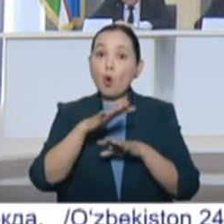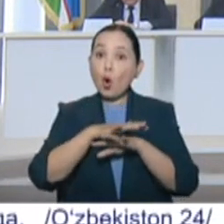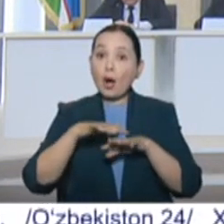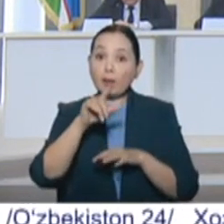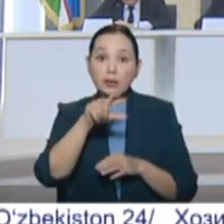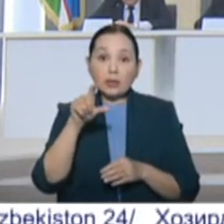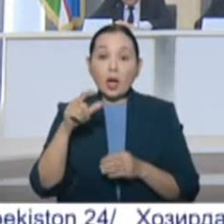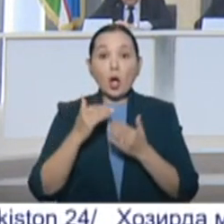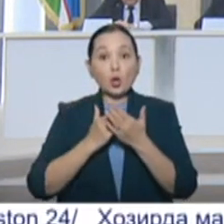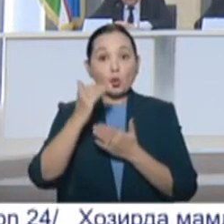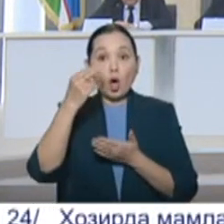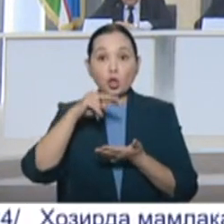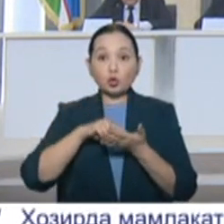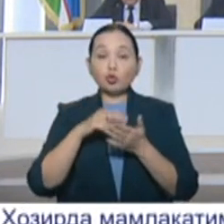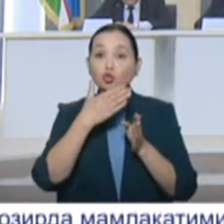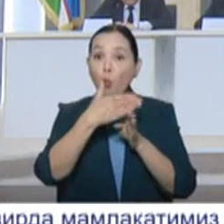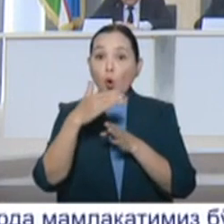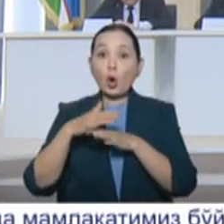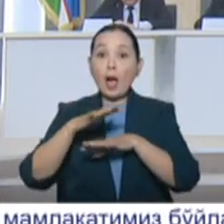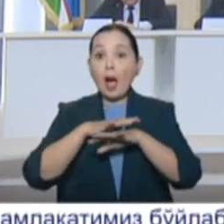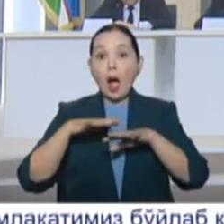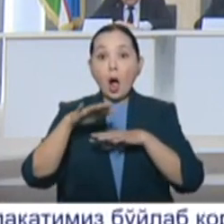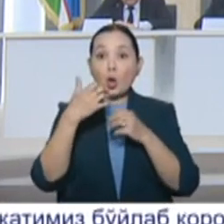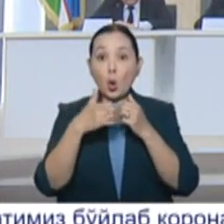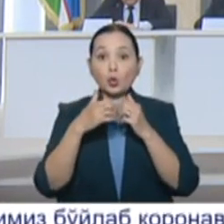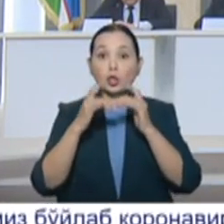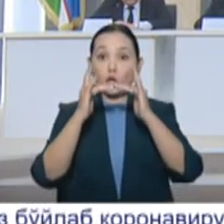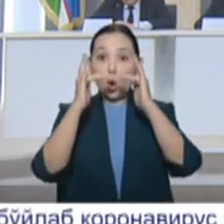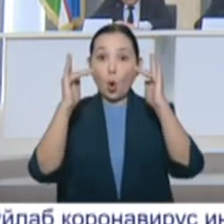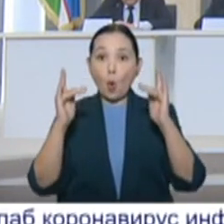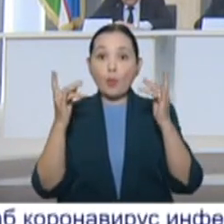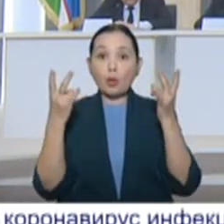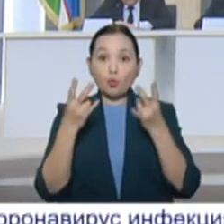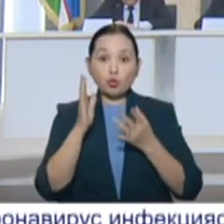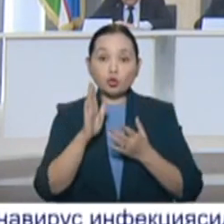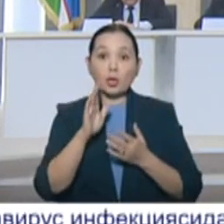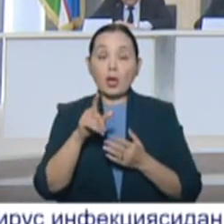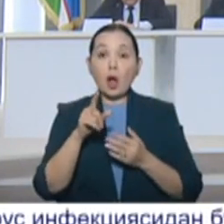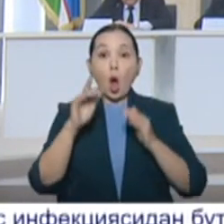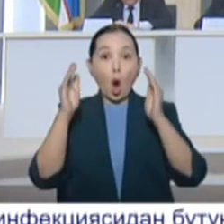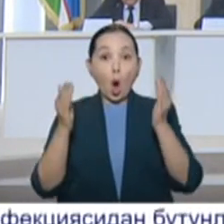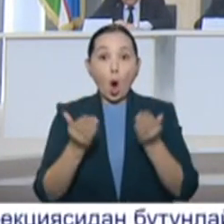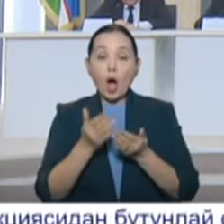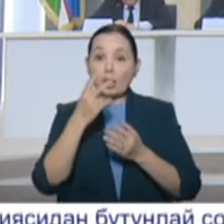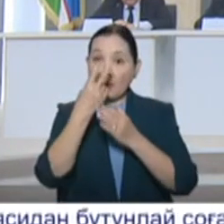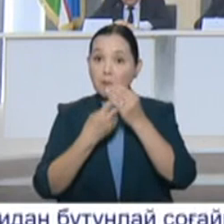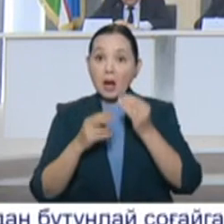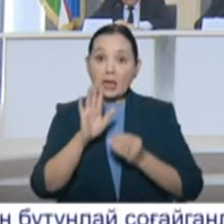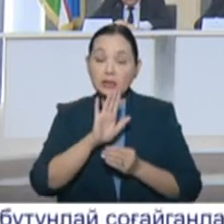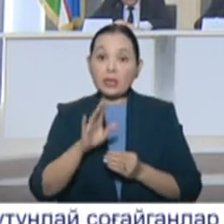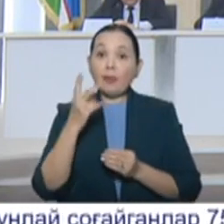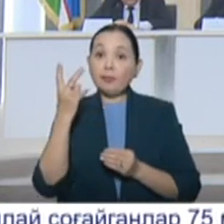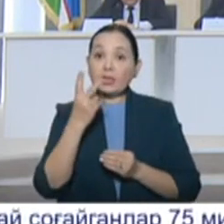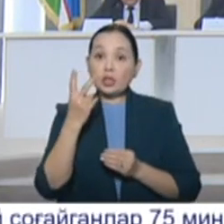o'rta bo'g'in, yuqori turuvchi bo'g'in bilan va aholini o'rtasida ko'prik bo'lib berish kerak, ya'ni g'or emas. Ikkinchi